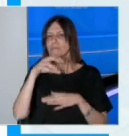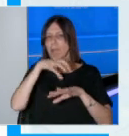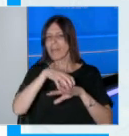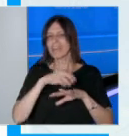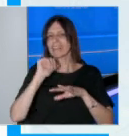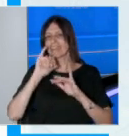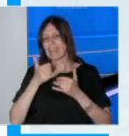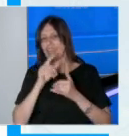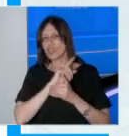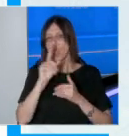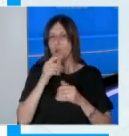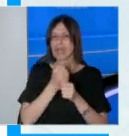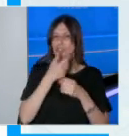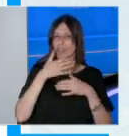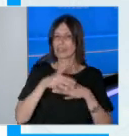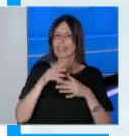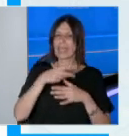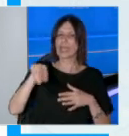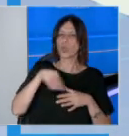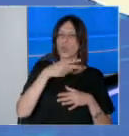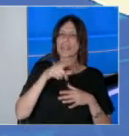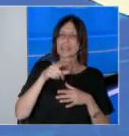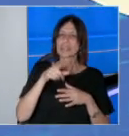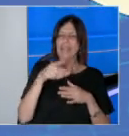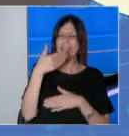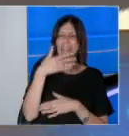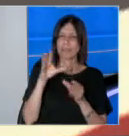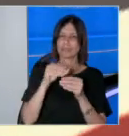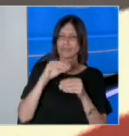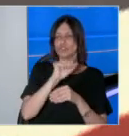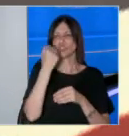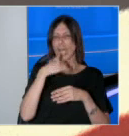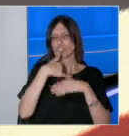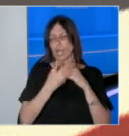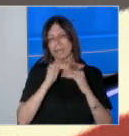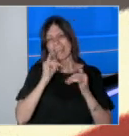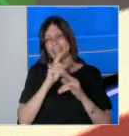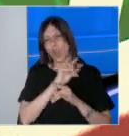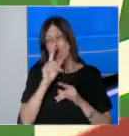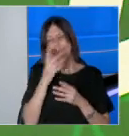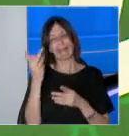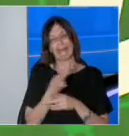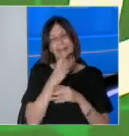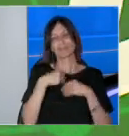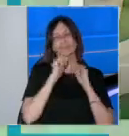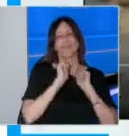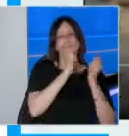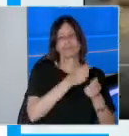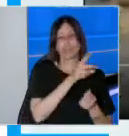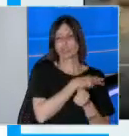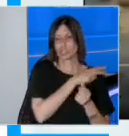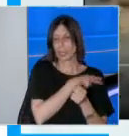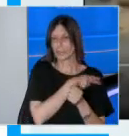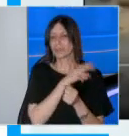החלטות לקבינט מדיני-ביטחוני. חברת הכנסת לשעבר שולי מועלם, במסר משאלה בטוויטר, ככה